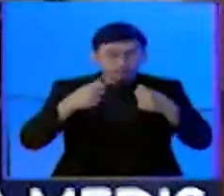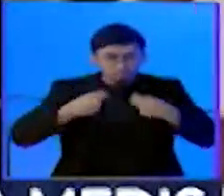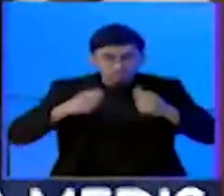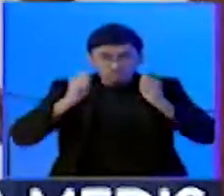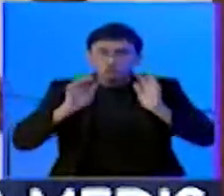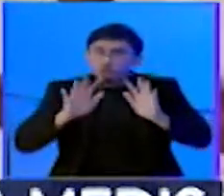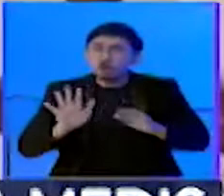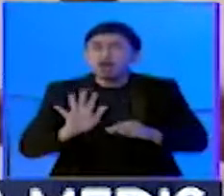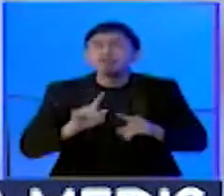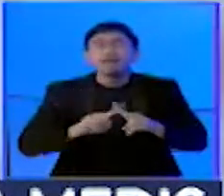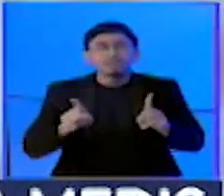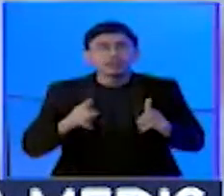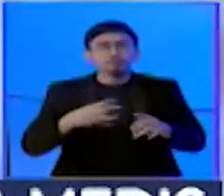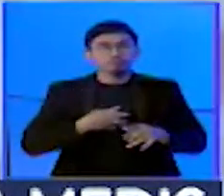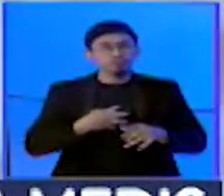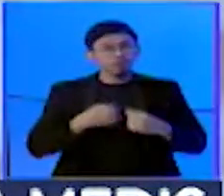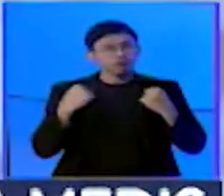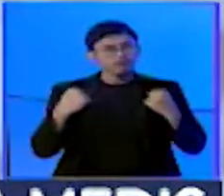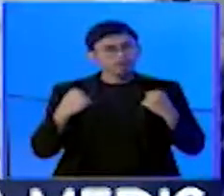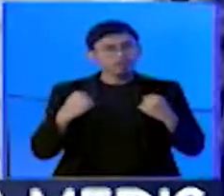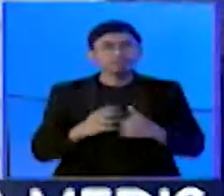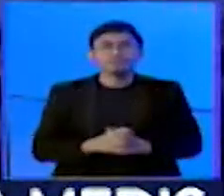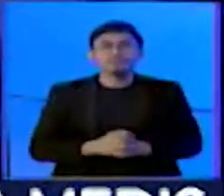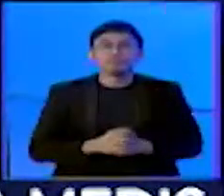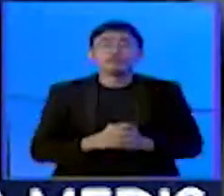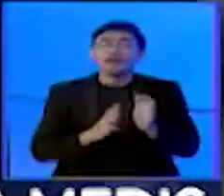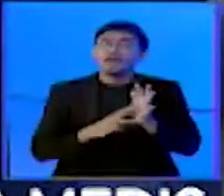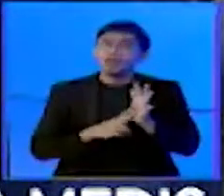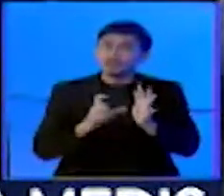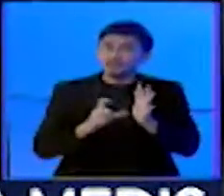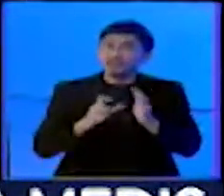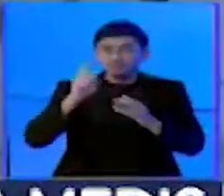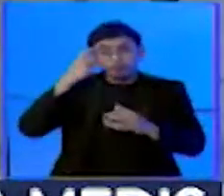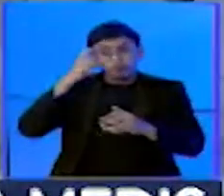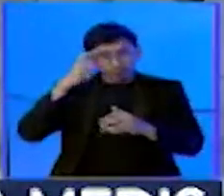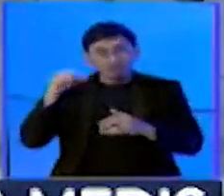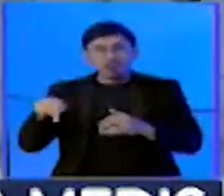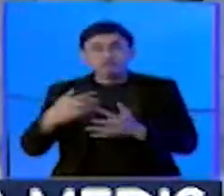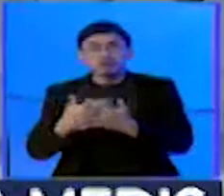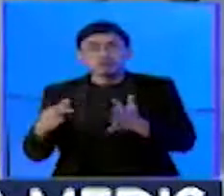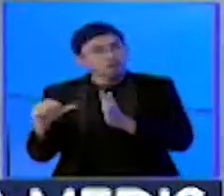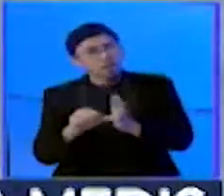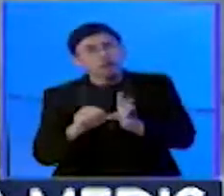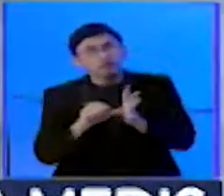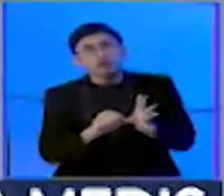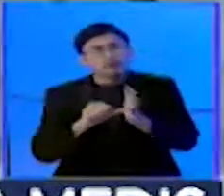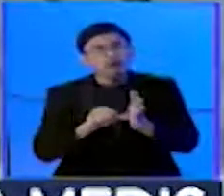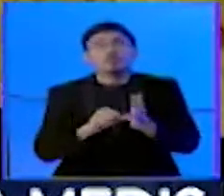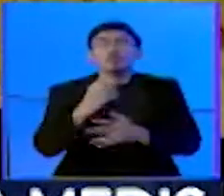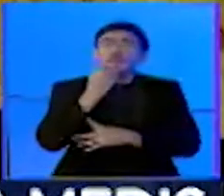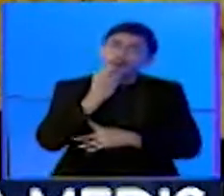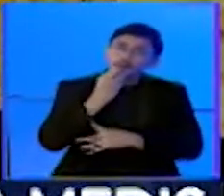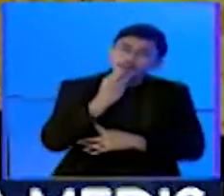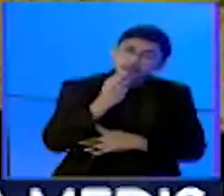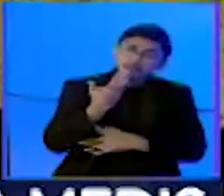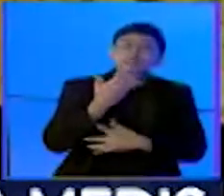perhatian. Melalui MNC Peduli, masyarakat Indonesia memberikan bentuk dukungan berupa makanan siap saji, yang kali ini disalurkan